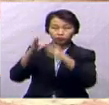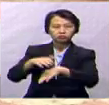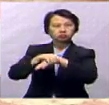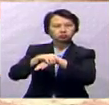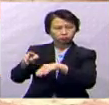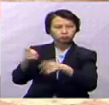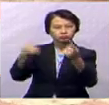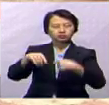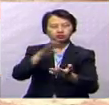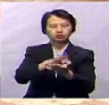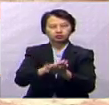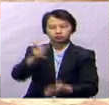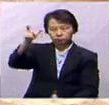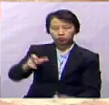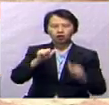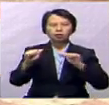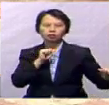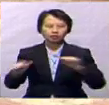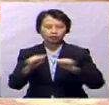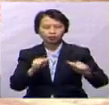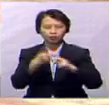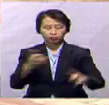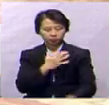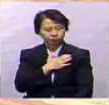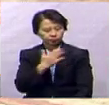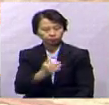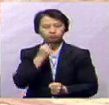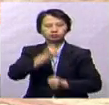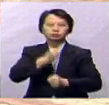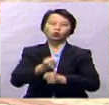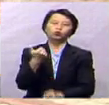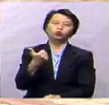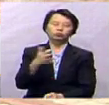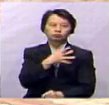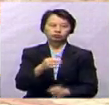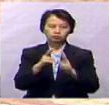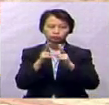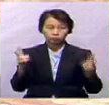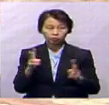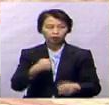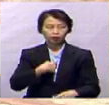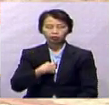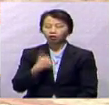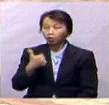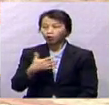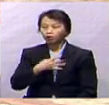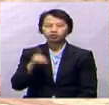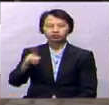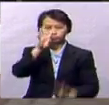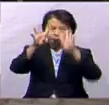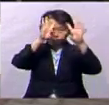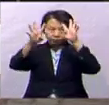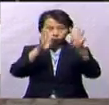Lana kerana dia seorang yang proaktif, dia sangat committed dengan kerja dia dan yang paling saya tertarik ialah dia sangat